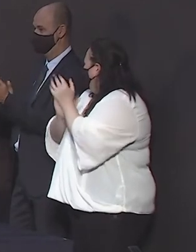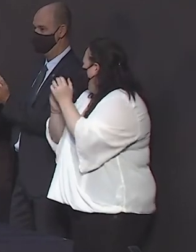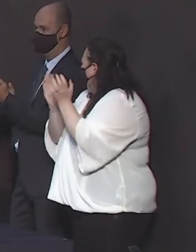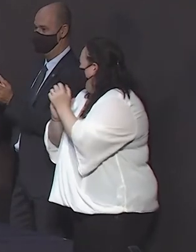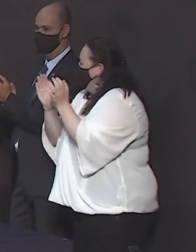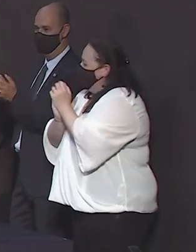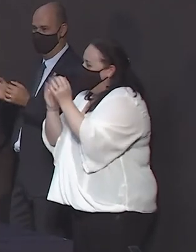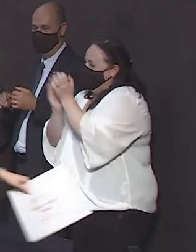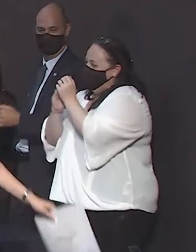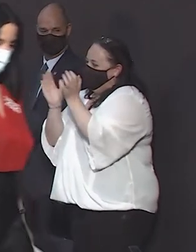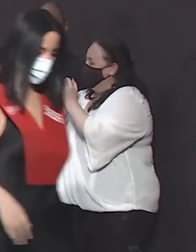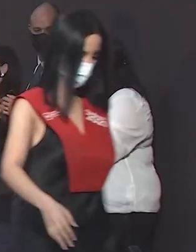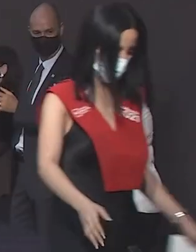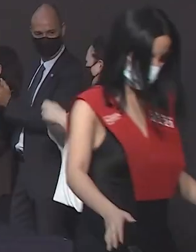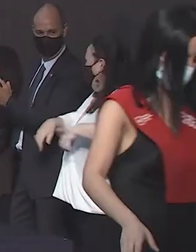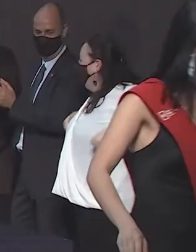Laura de Vers Cantero.